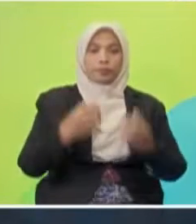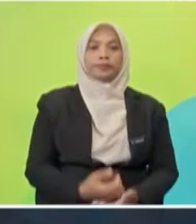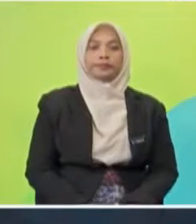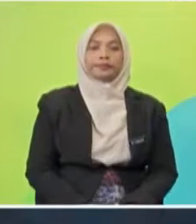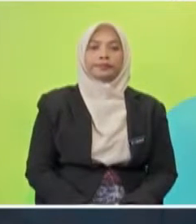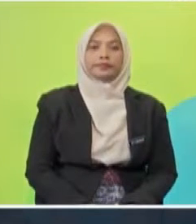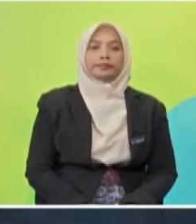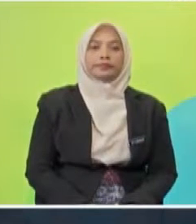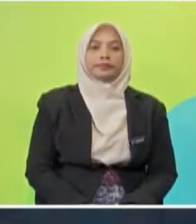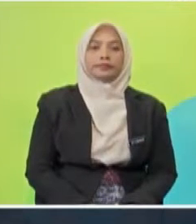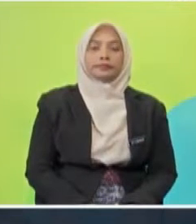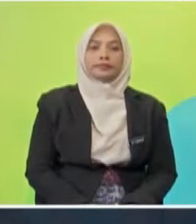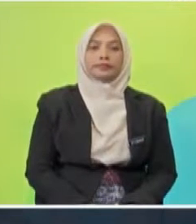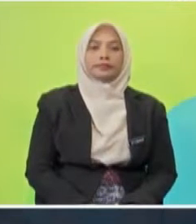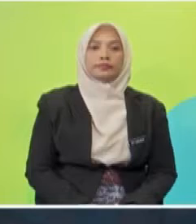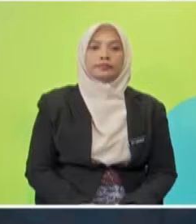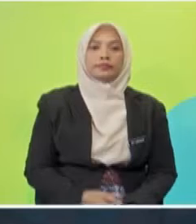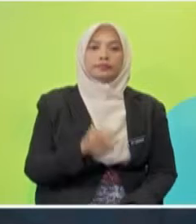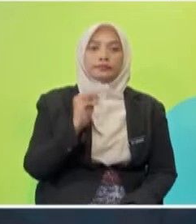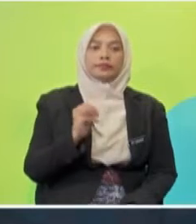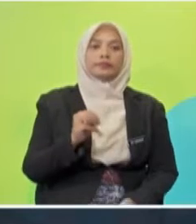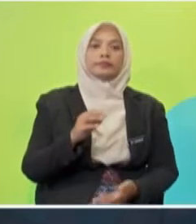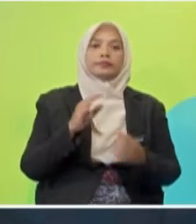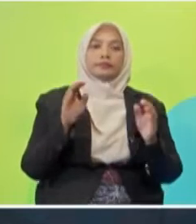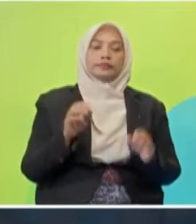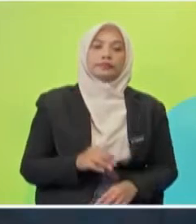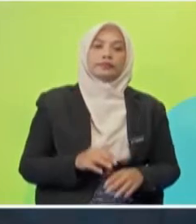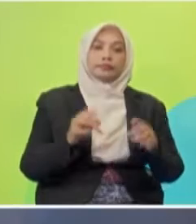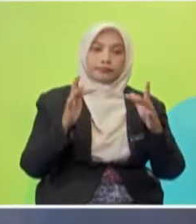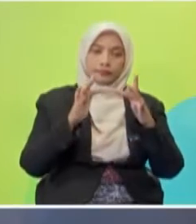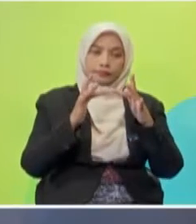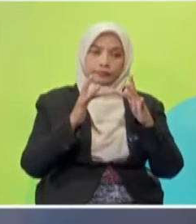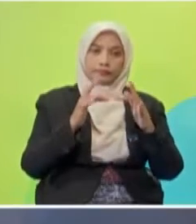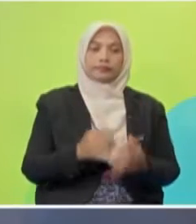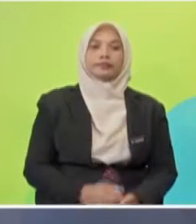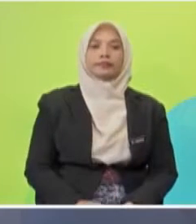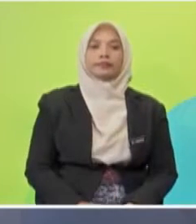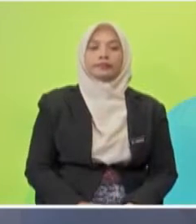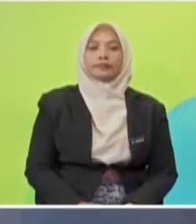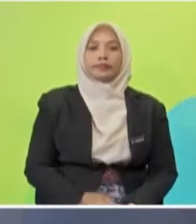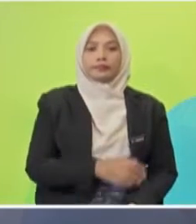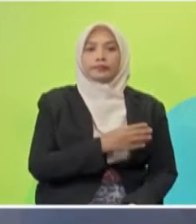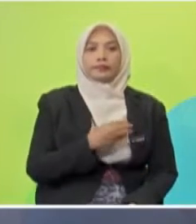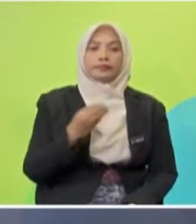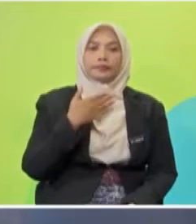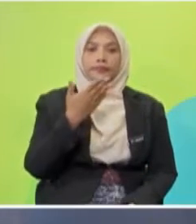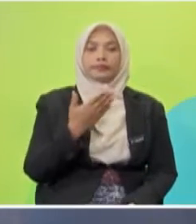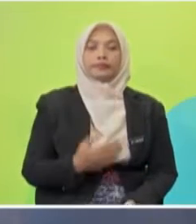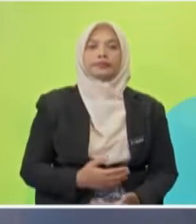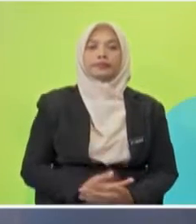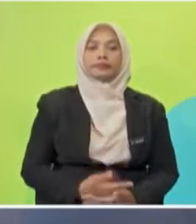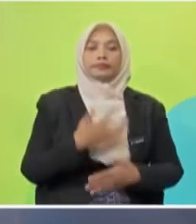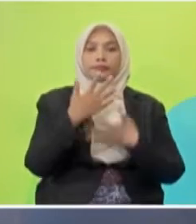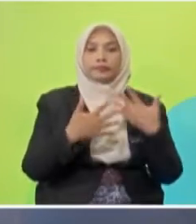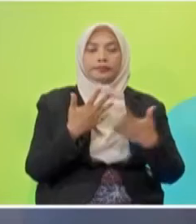pada hari ini. Sama-sama. Dan juga murid-murid atas talian, terima kasih. Dan tak lupa juga Cikgu Siti Zubaidah selaku jurubahasa isyarat kita. Sehingga